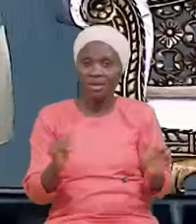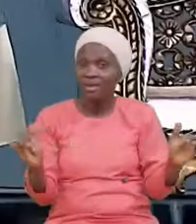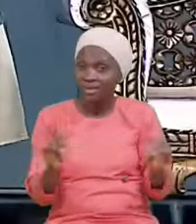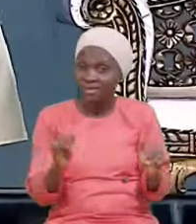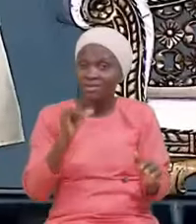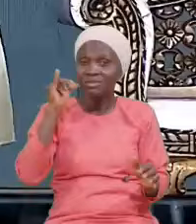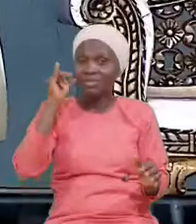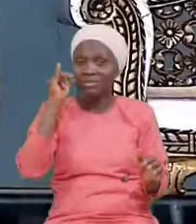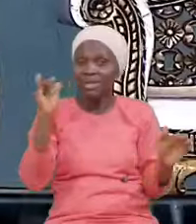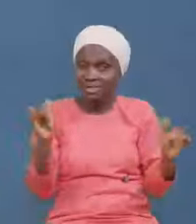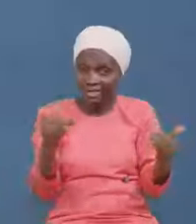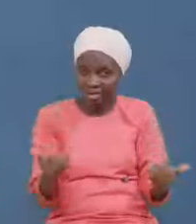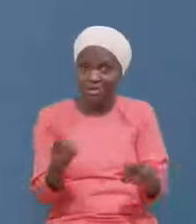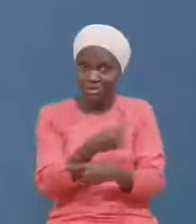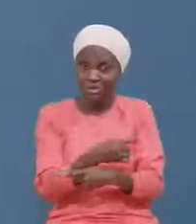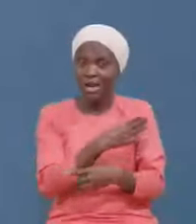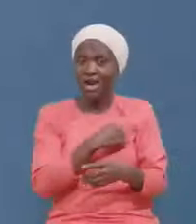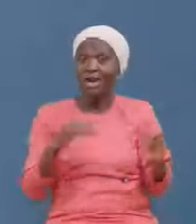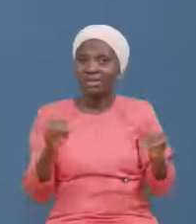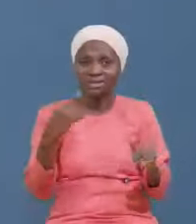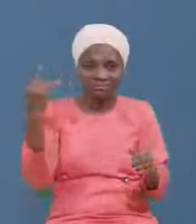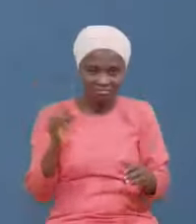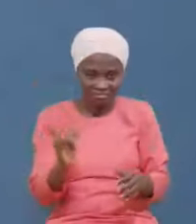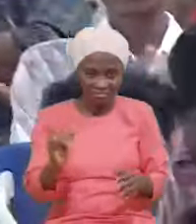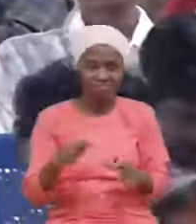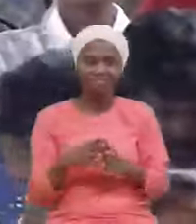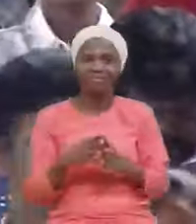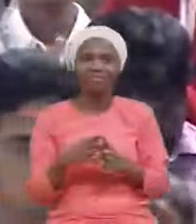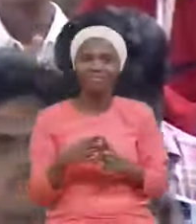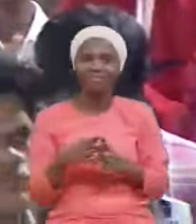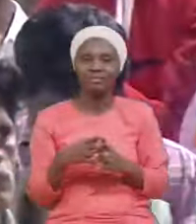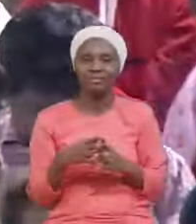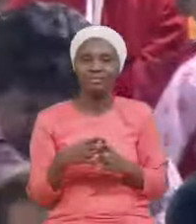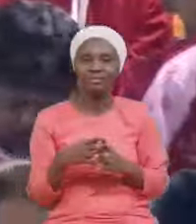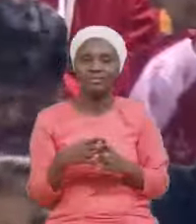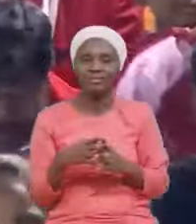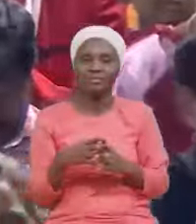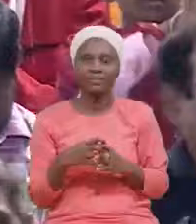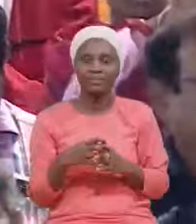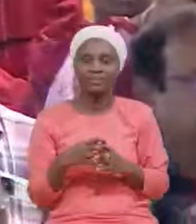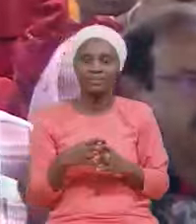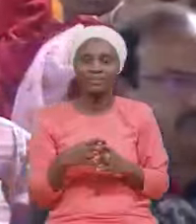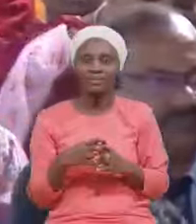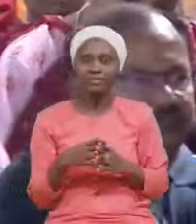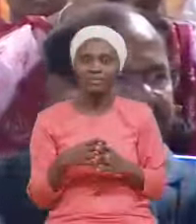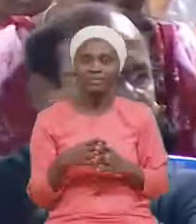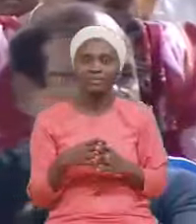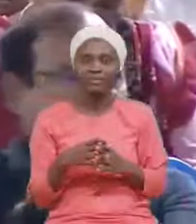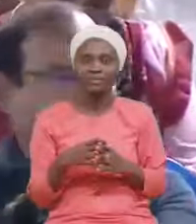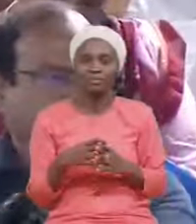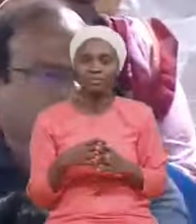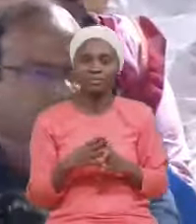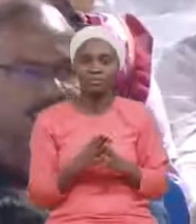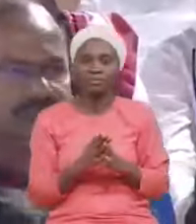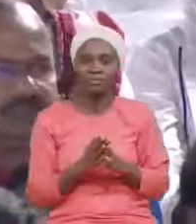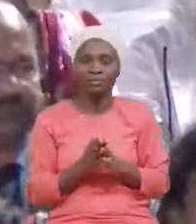yesterday, today, and forever. ప్రస్తుత కాలమునికున్న రోగము దాని పర్యవసాన పరిస్థితులు ఈ రోజు ఎలాగున్నా సరే నిన్న